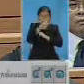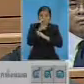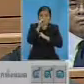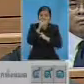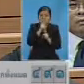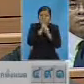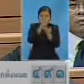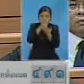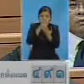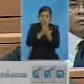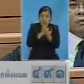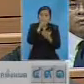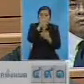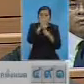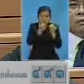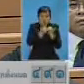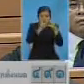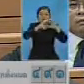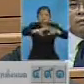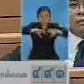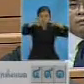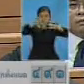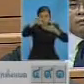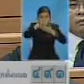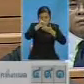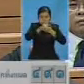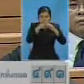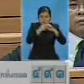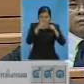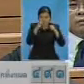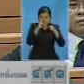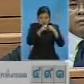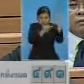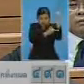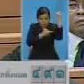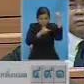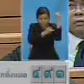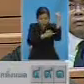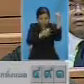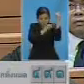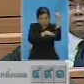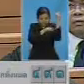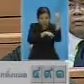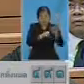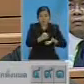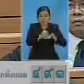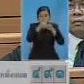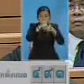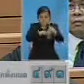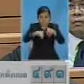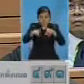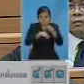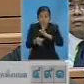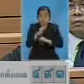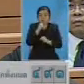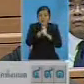วันนี้รัฐบาลจะไปแก้ไขเพื่อให้กระตุ้นไปให้ความมั่นใจกับพี่น้องประชาชนซึ่งเป็นชาวสวนย